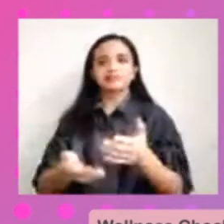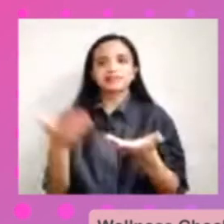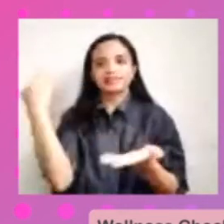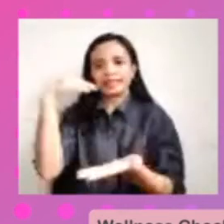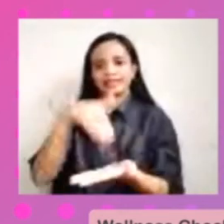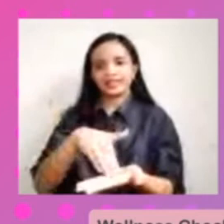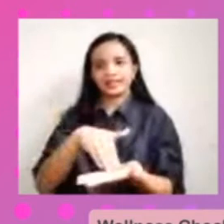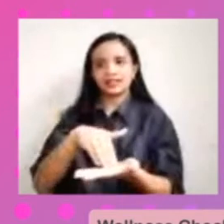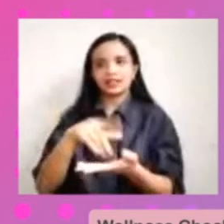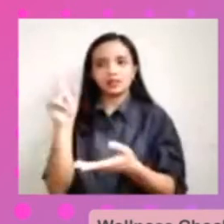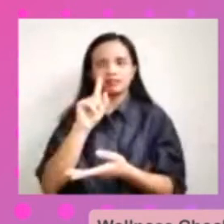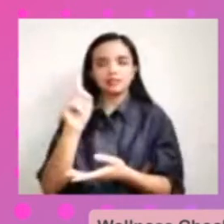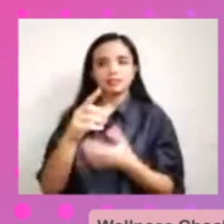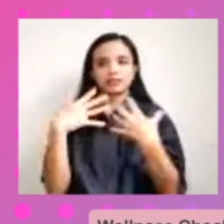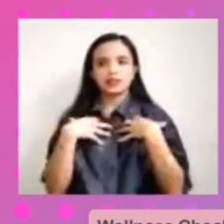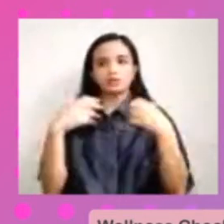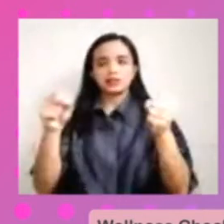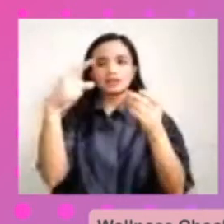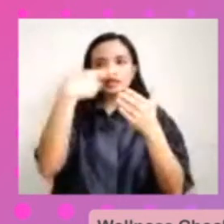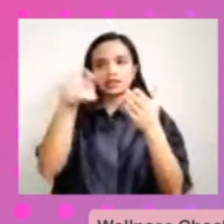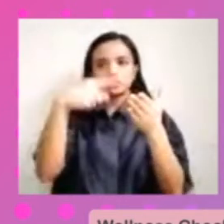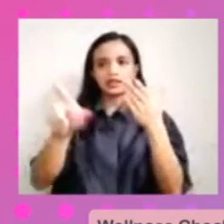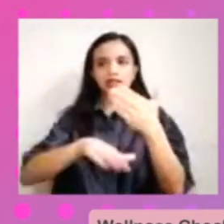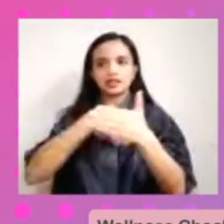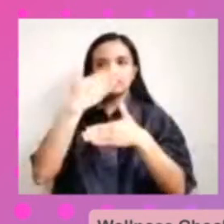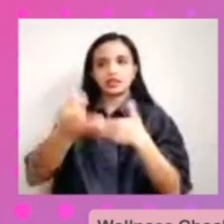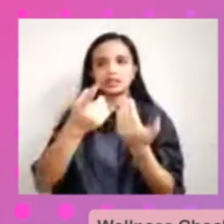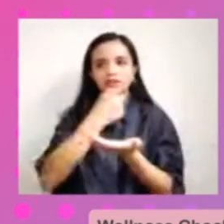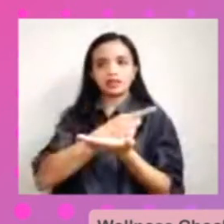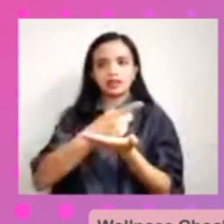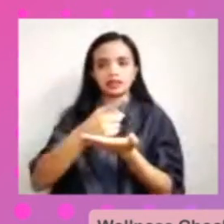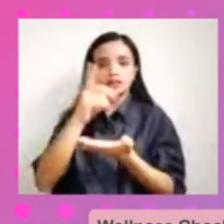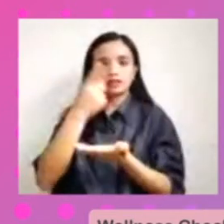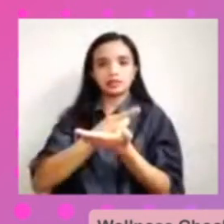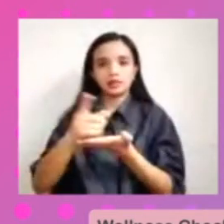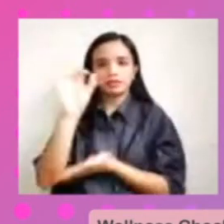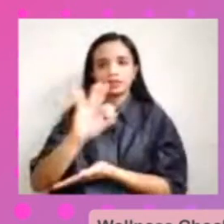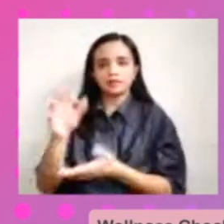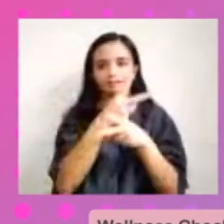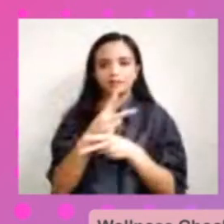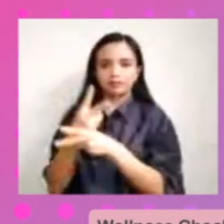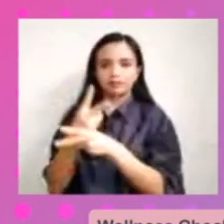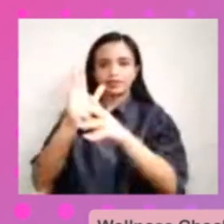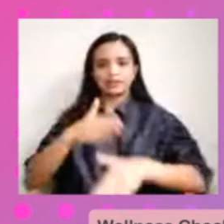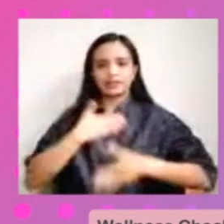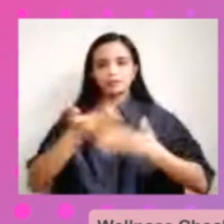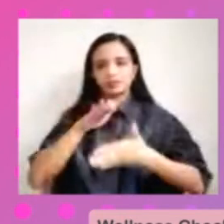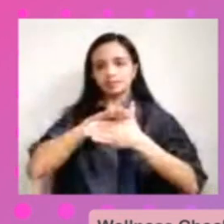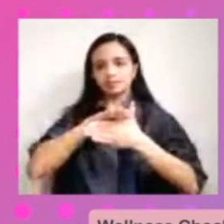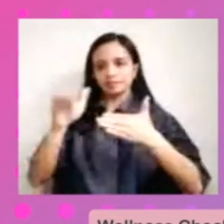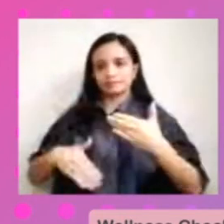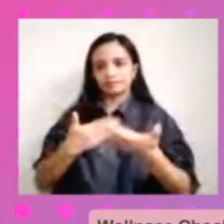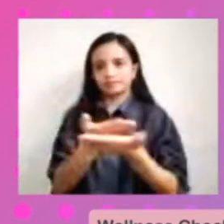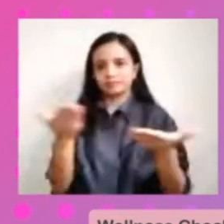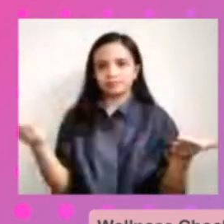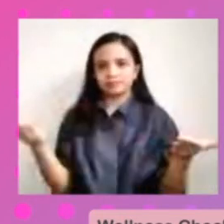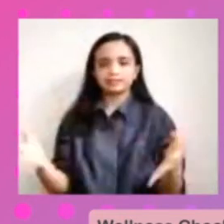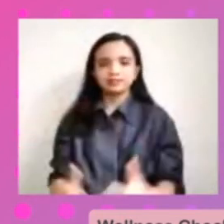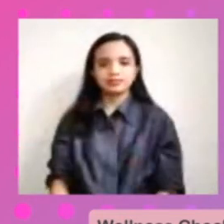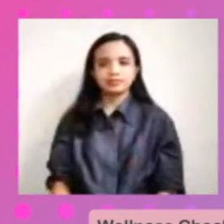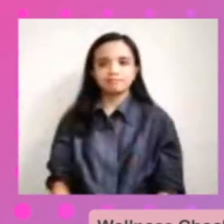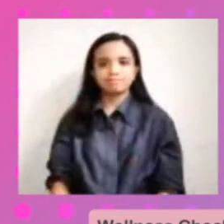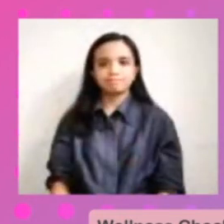of us in one way or another is affected by this pandemic. And therefore, ang mahalaga dito